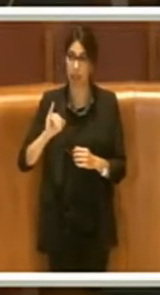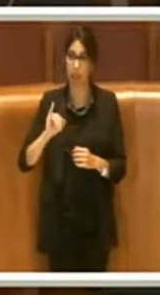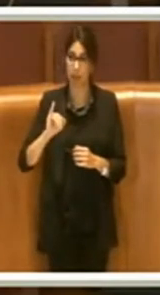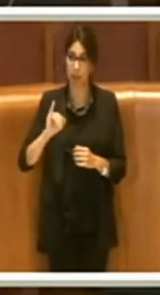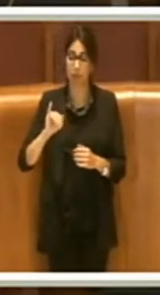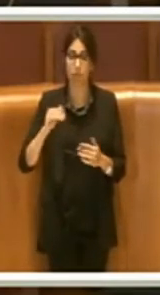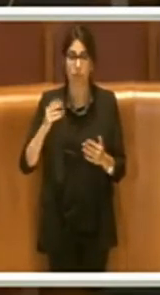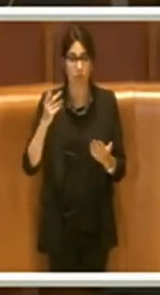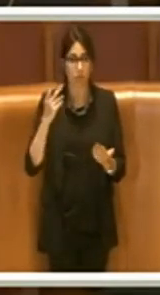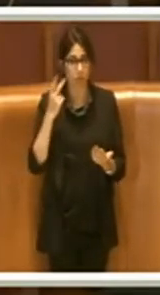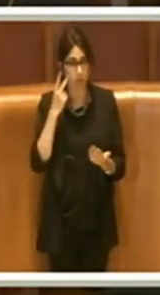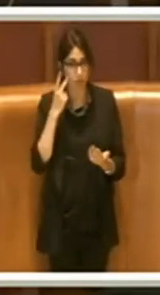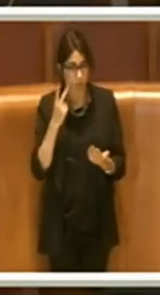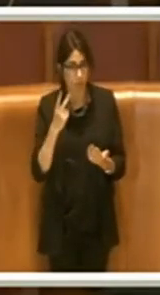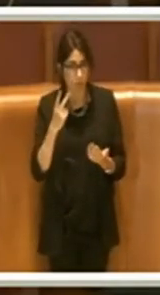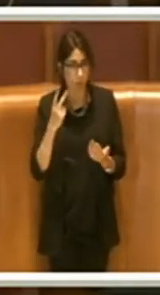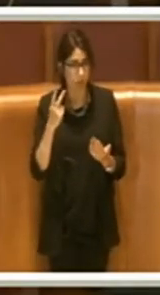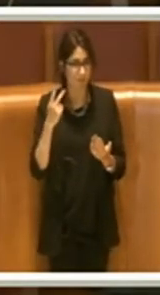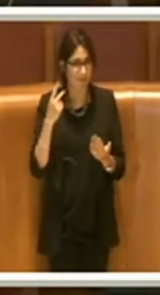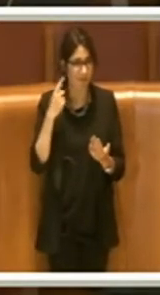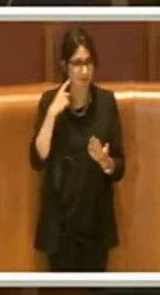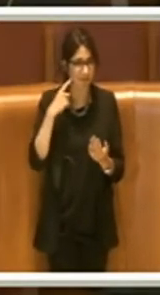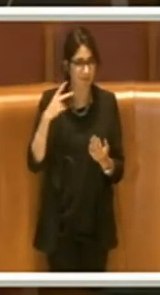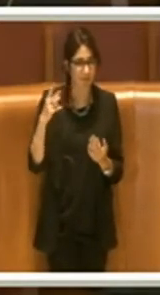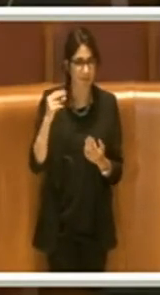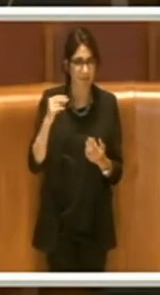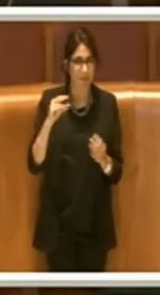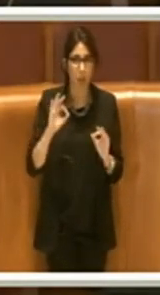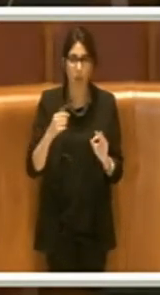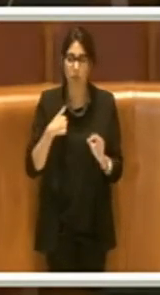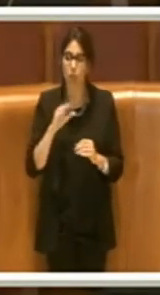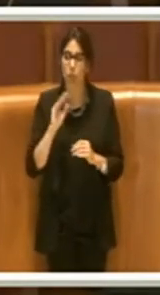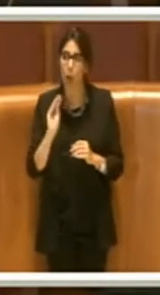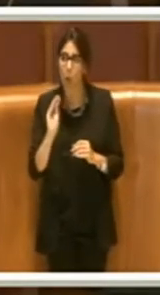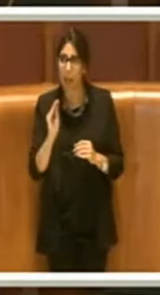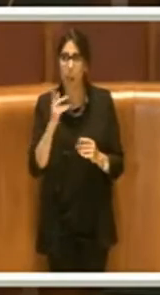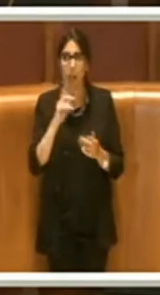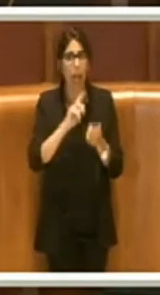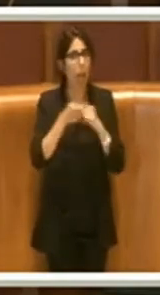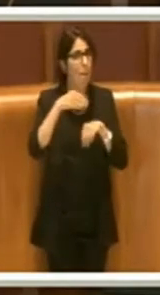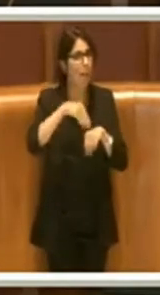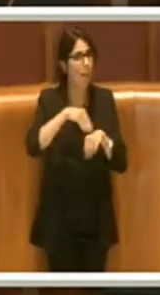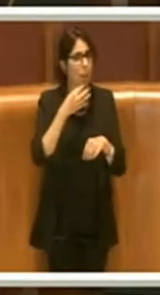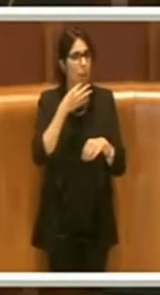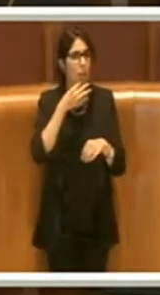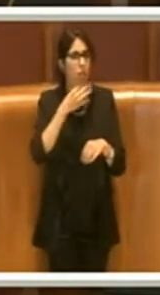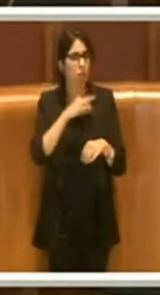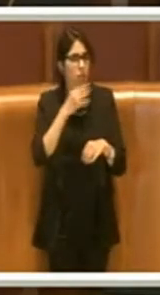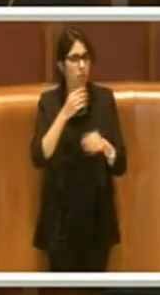chiedo se l'emendamento in discussione è il 13 o il 14.